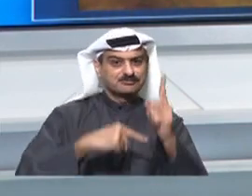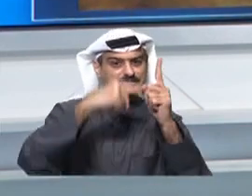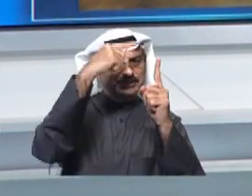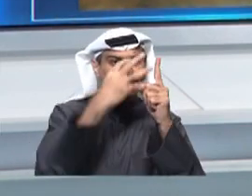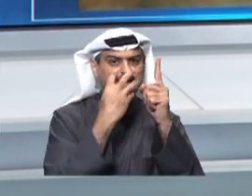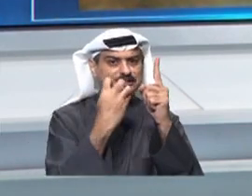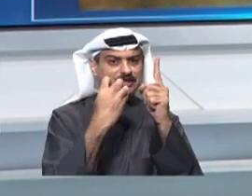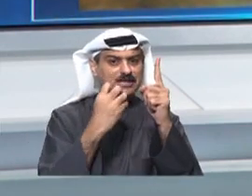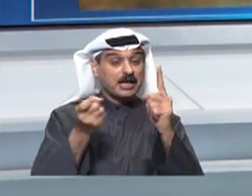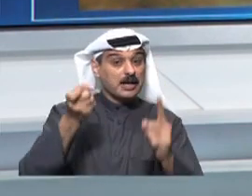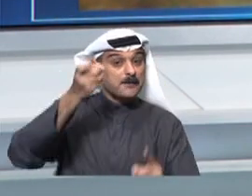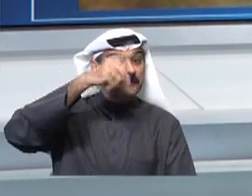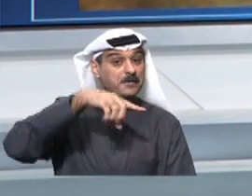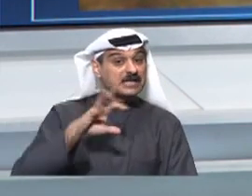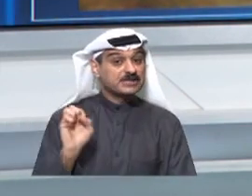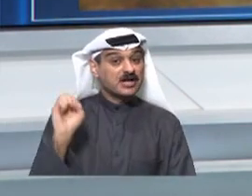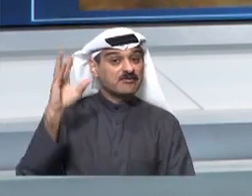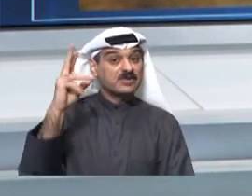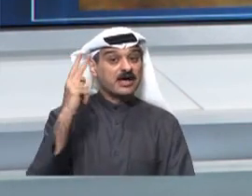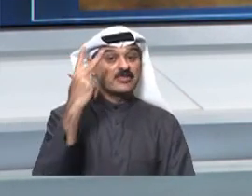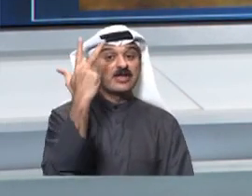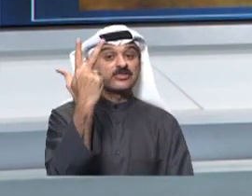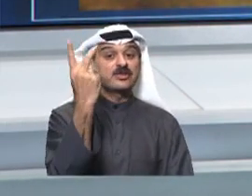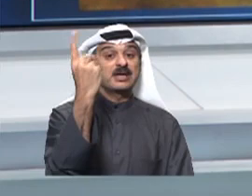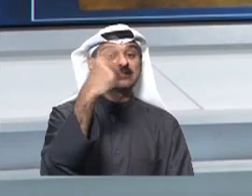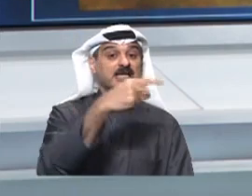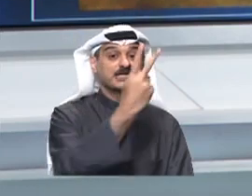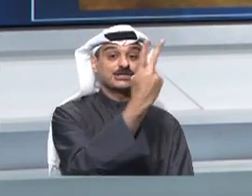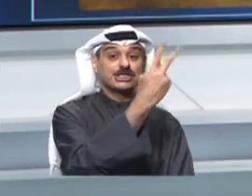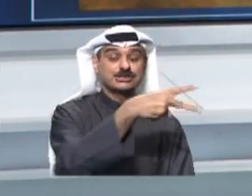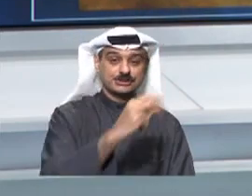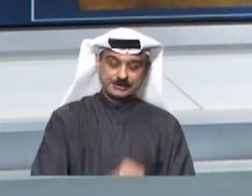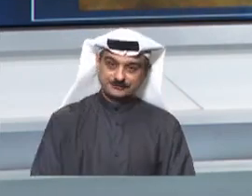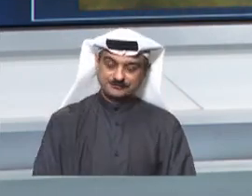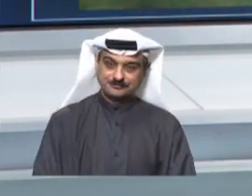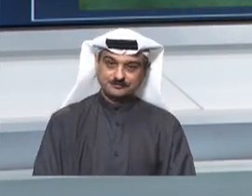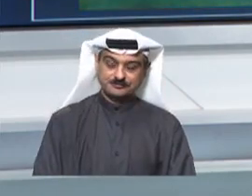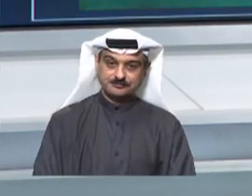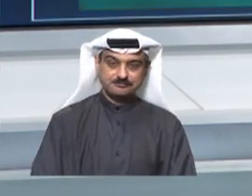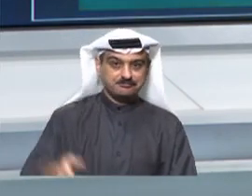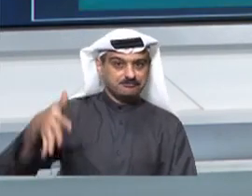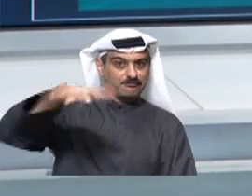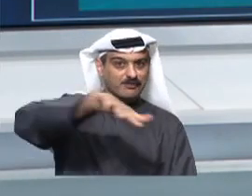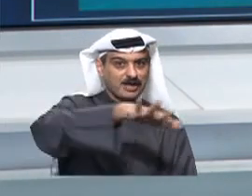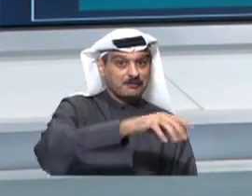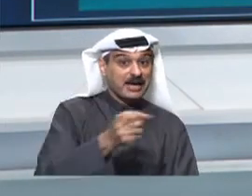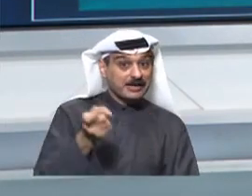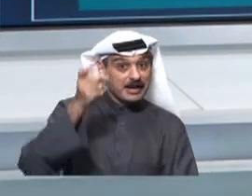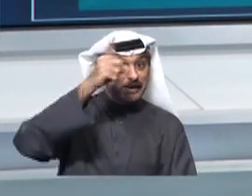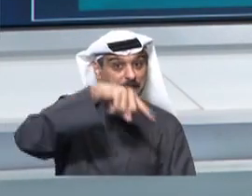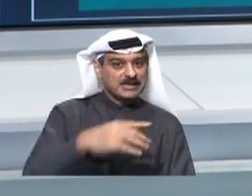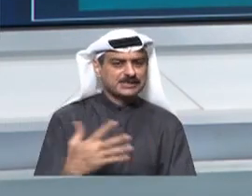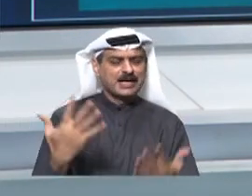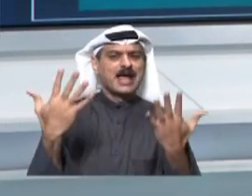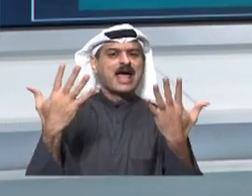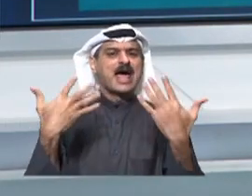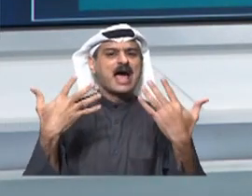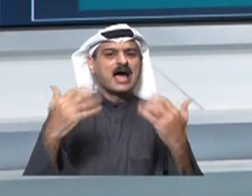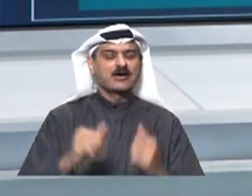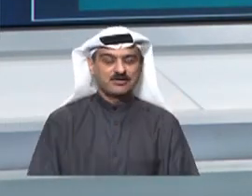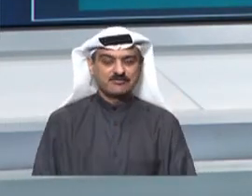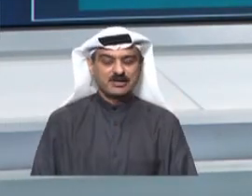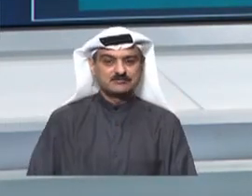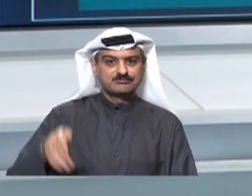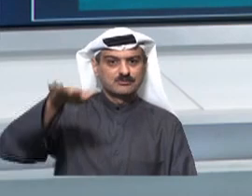الحرارة في نهار يوم الغد ما بين 18 و20 درجة مئوية. البحر خلال يوم الغد راح يكون خفيف إلى معتدل